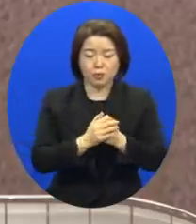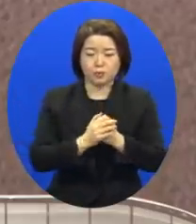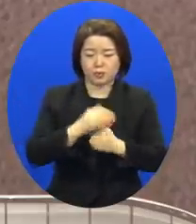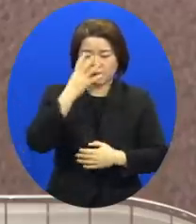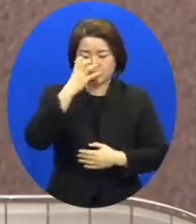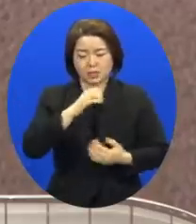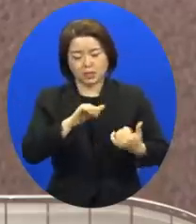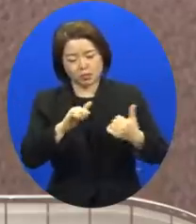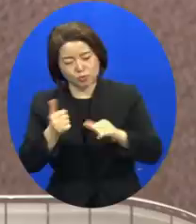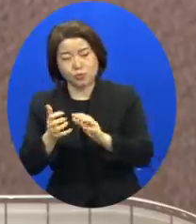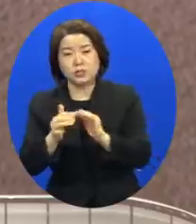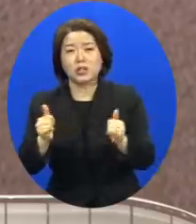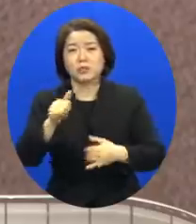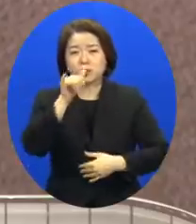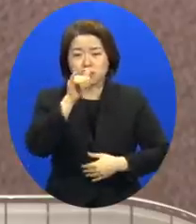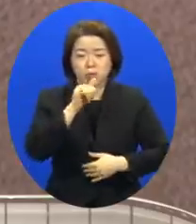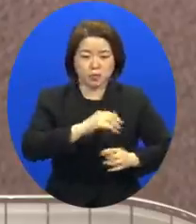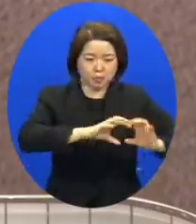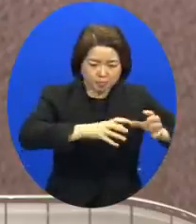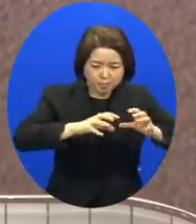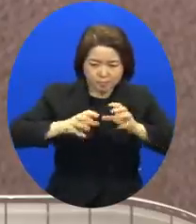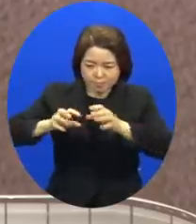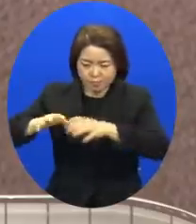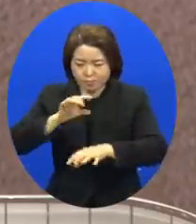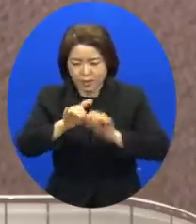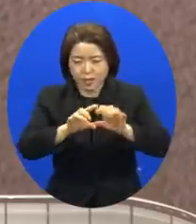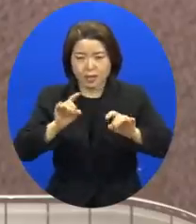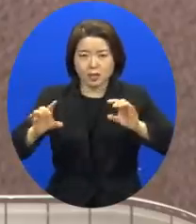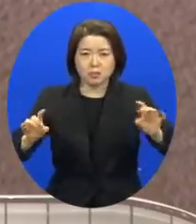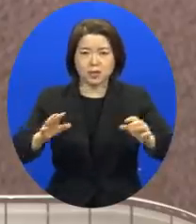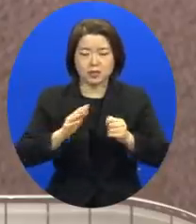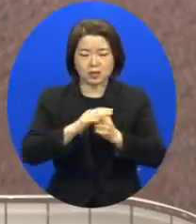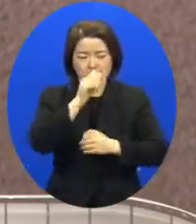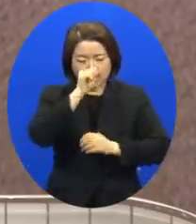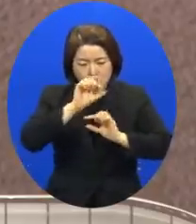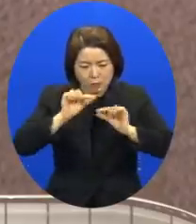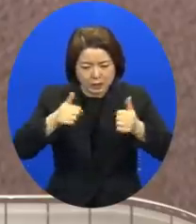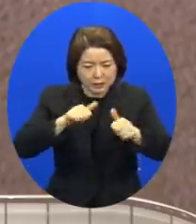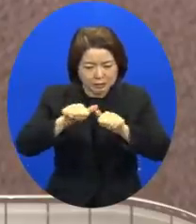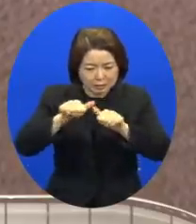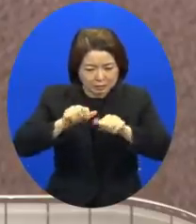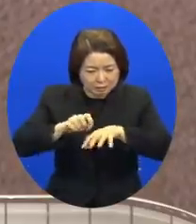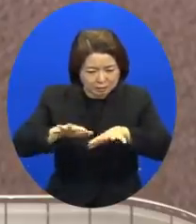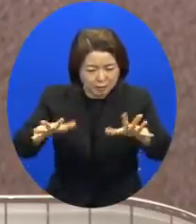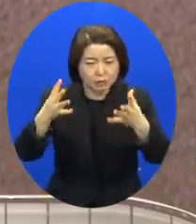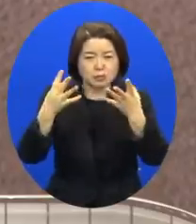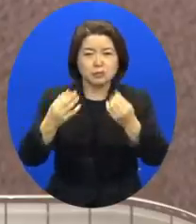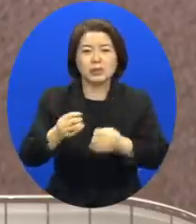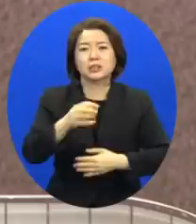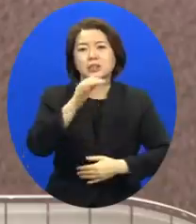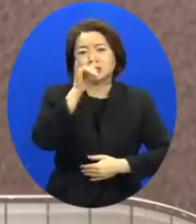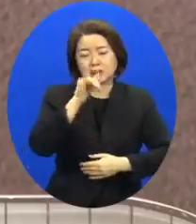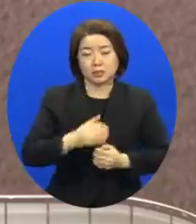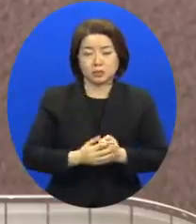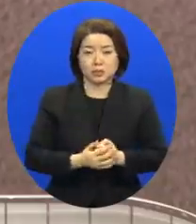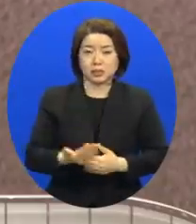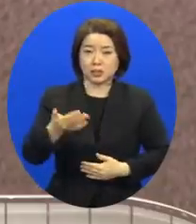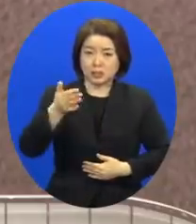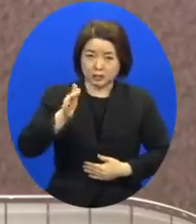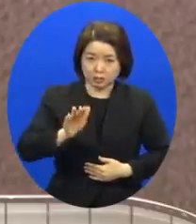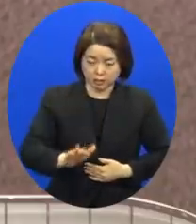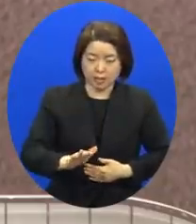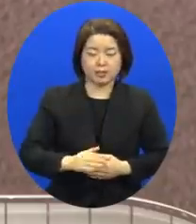사람들도 있고 나라들 마다 흉흉한 소문들이 들리는 그런 상황이었습니다 그러나